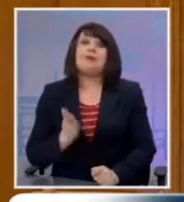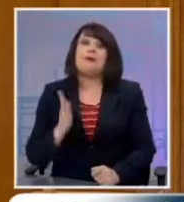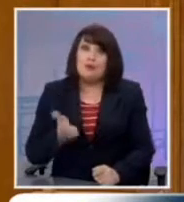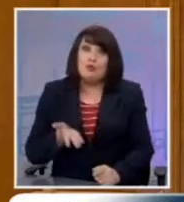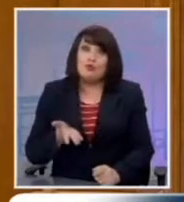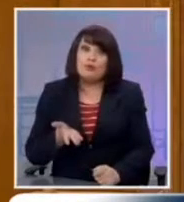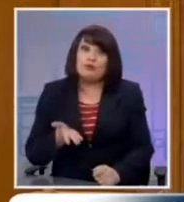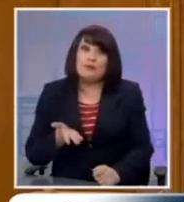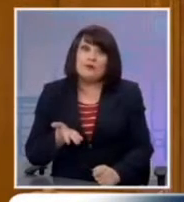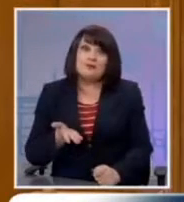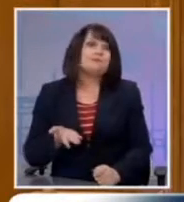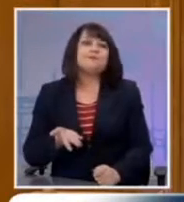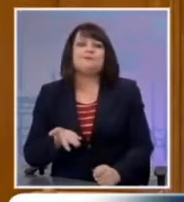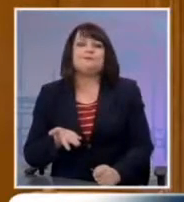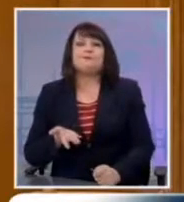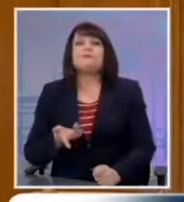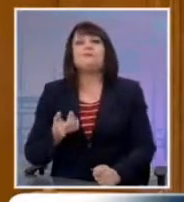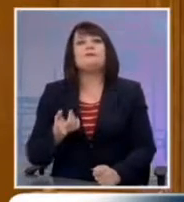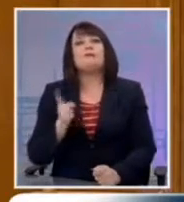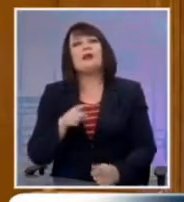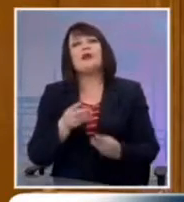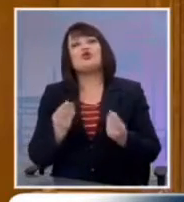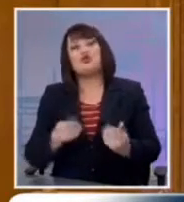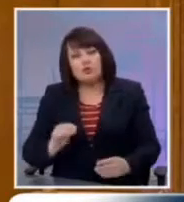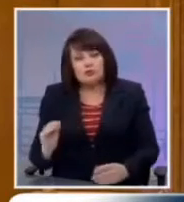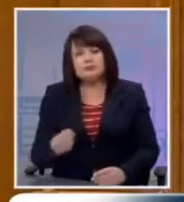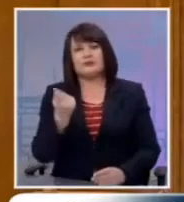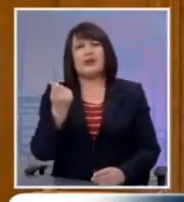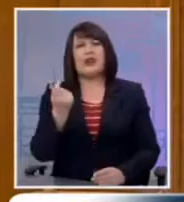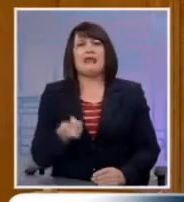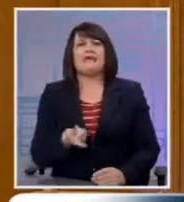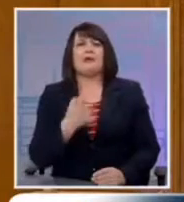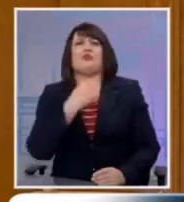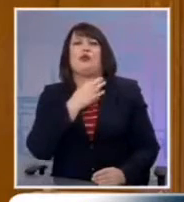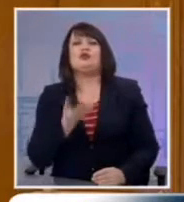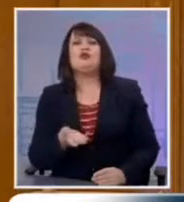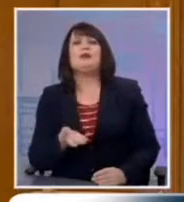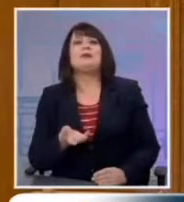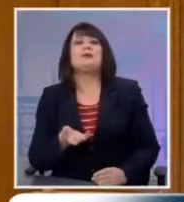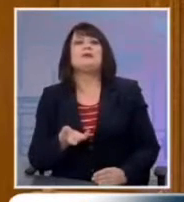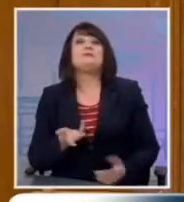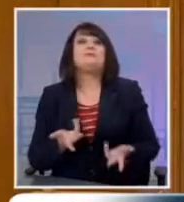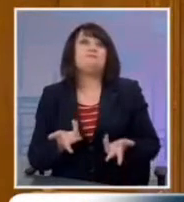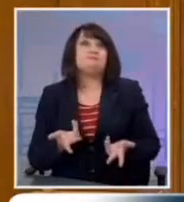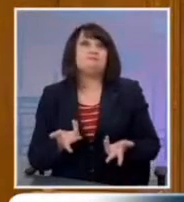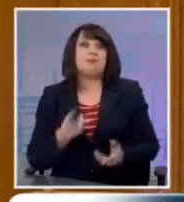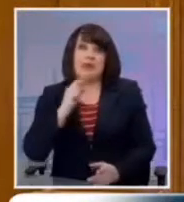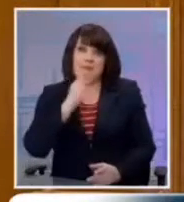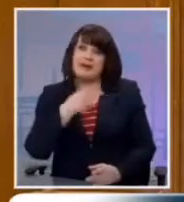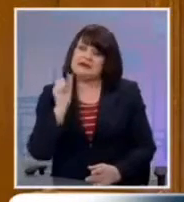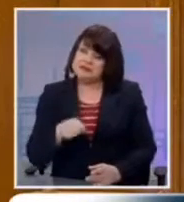μπορούσαμε άραγε να βρούμε αλλού τα χρήματα που χρειάζονται? Και η απάντηση είναι